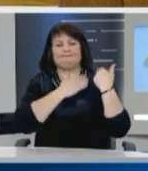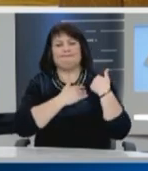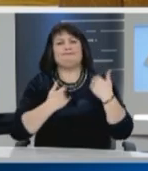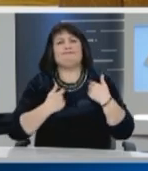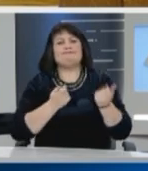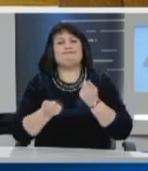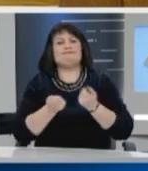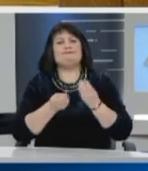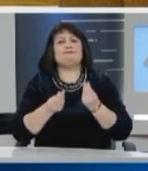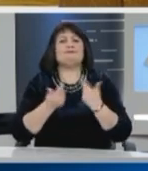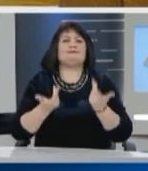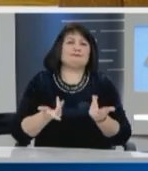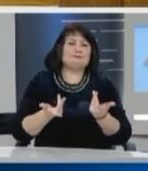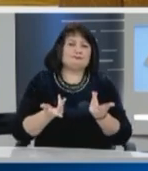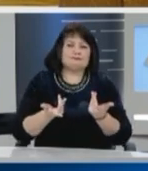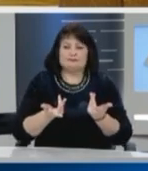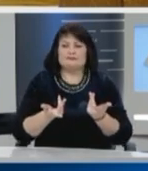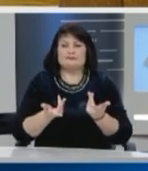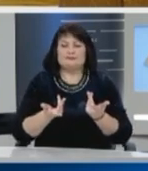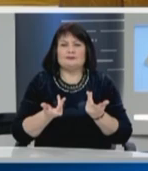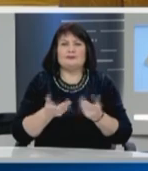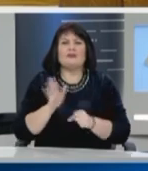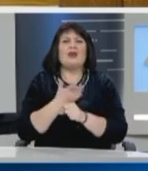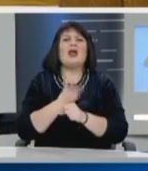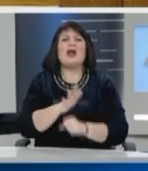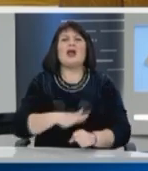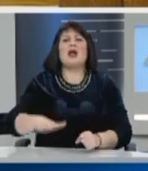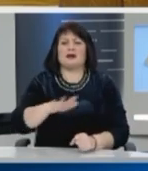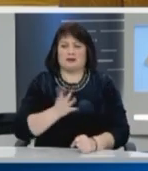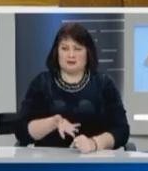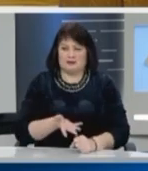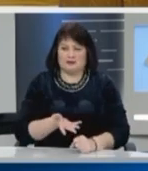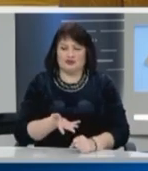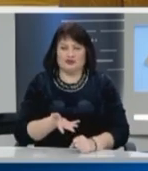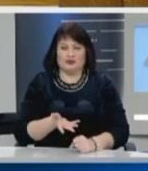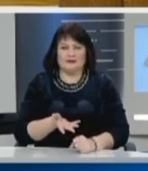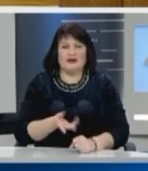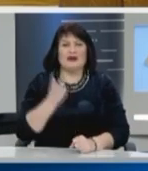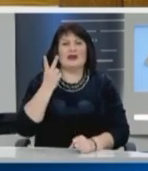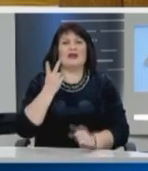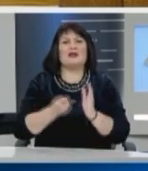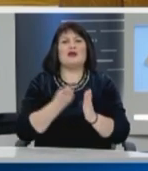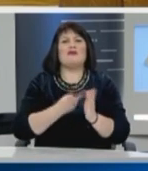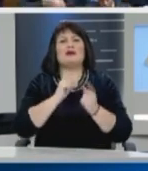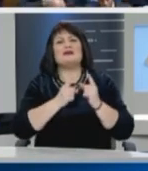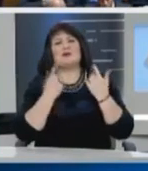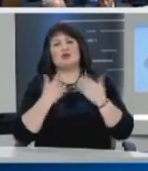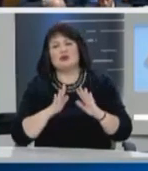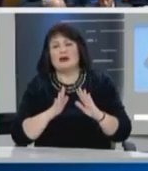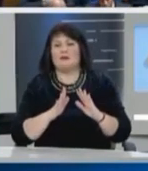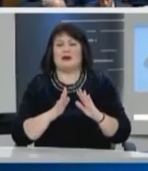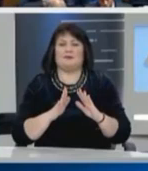διαχειριστούμε, σε μια χώρα που έβγαινε από τα συντρίμμια των 2 πρώτων μνημονίων